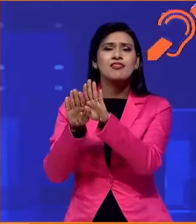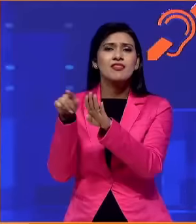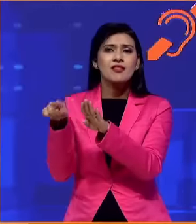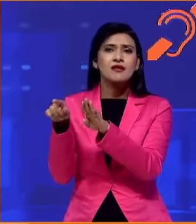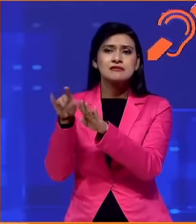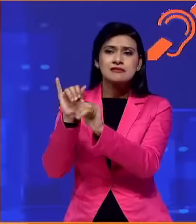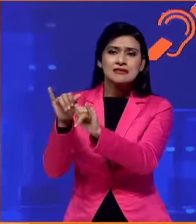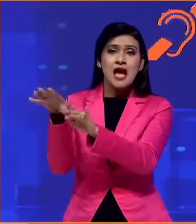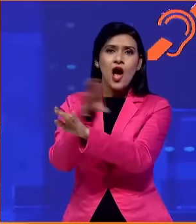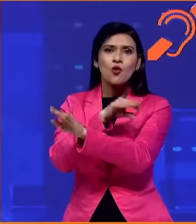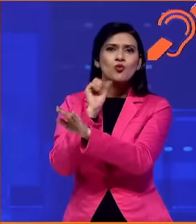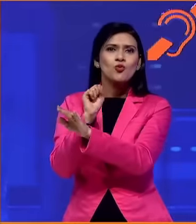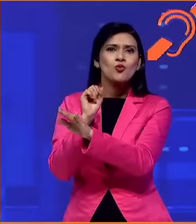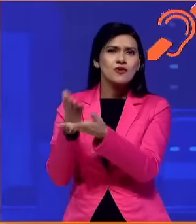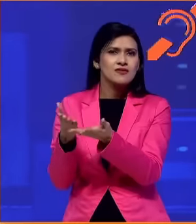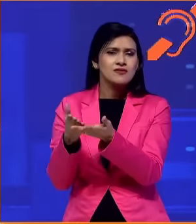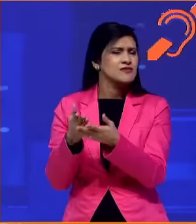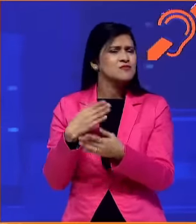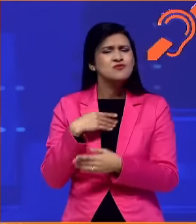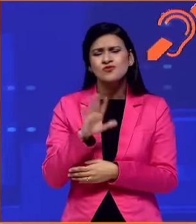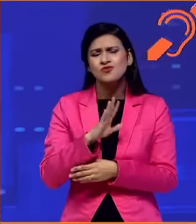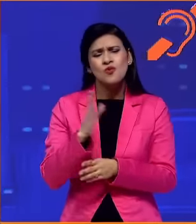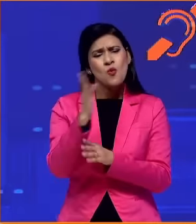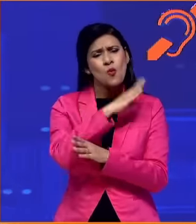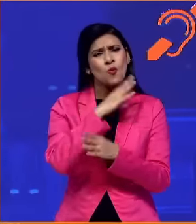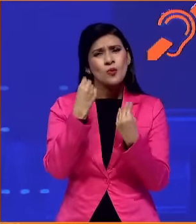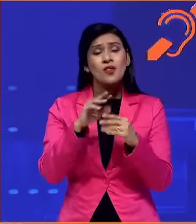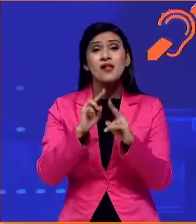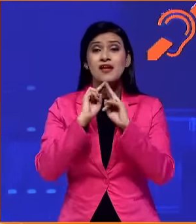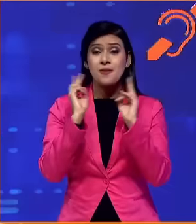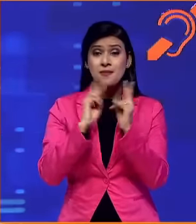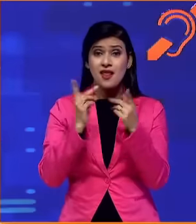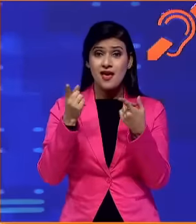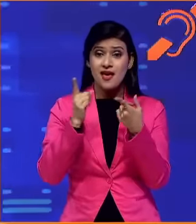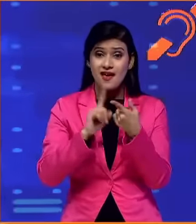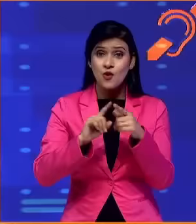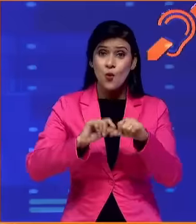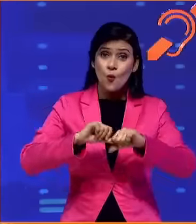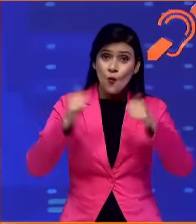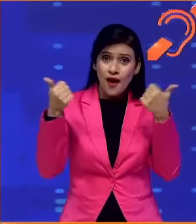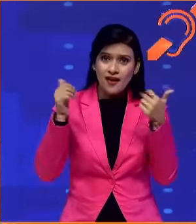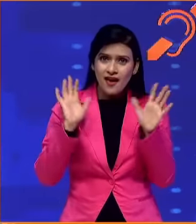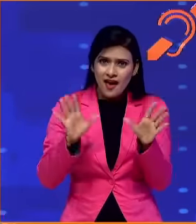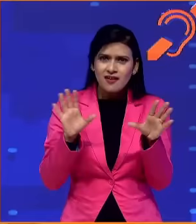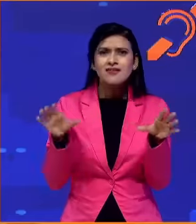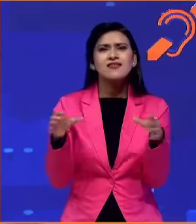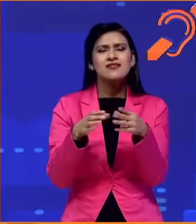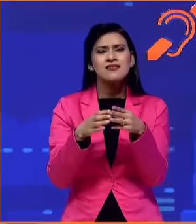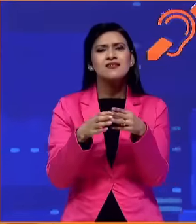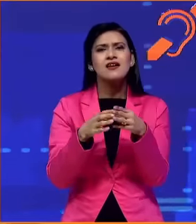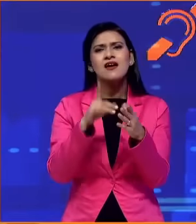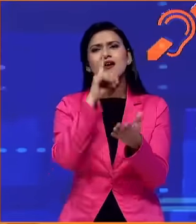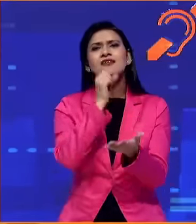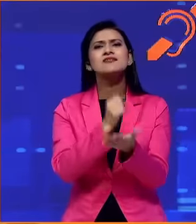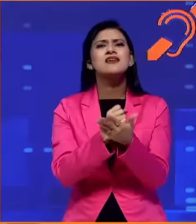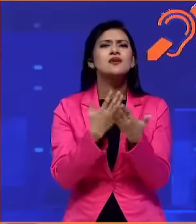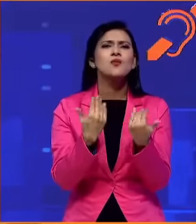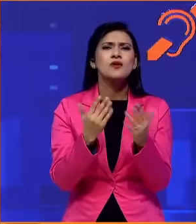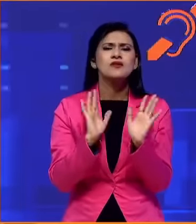पुरानीबातेंहैं,लेकिनअगर बैठकहुईहोती,तोहमें पताहोताकिक्याहोताऔरक्या नहींहोता।लेकिनवहबैठकहुईहीनहीं। अगरवहबैठकहुईहोतीतोक्याहोता ?